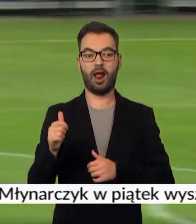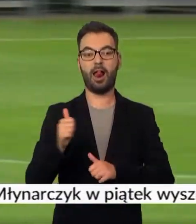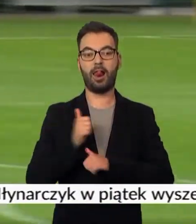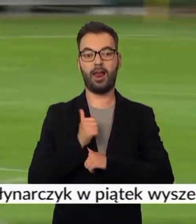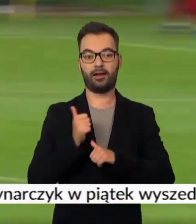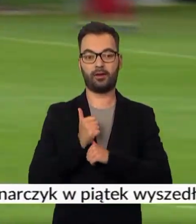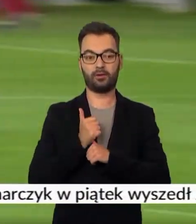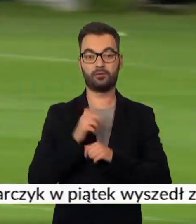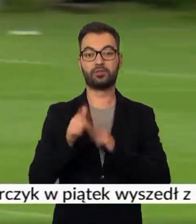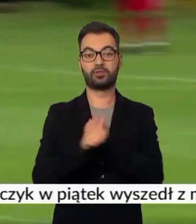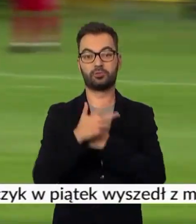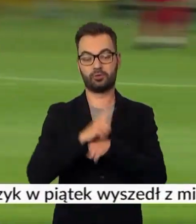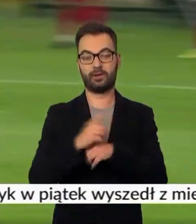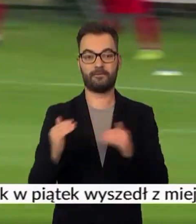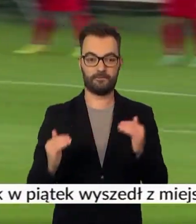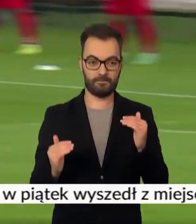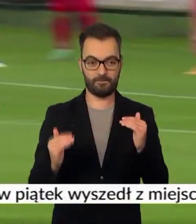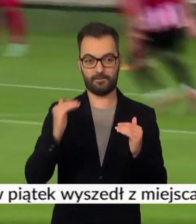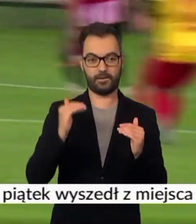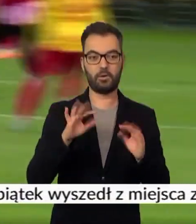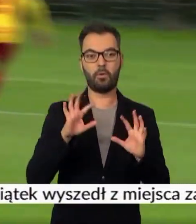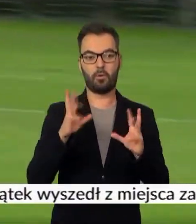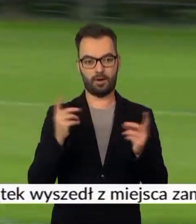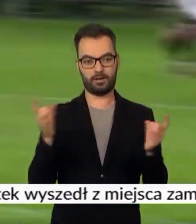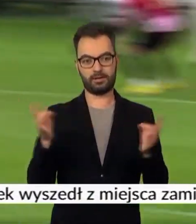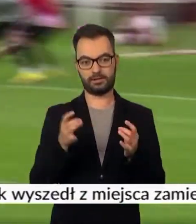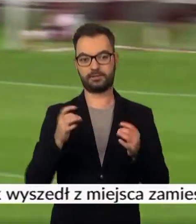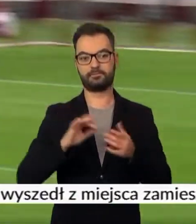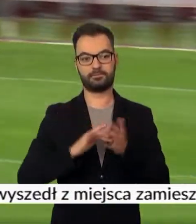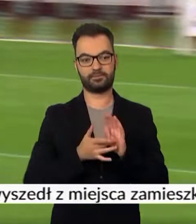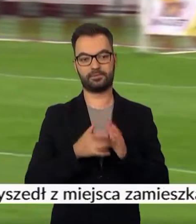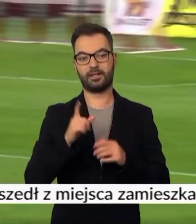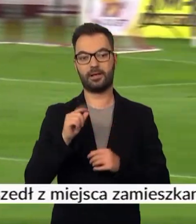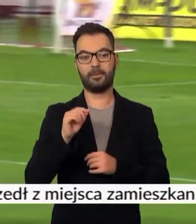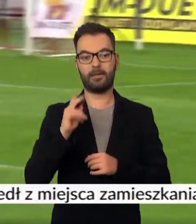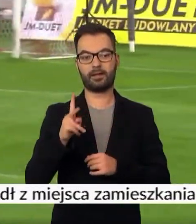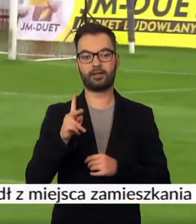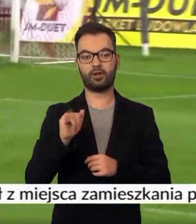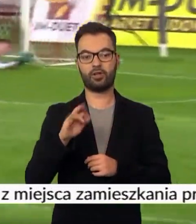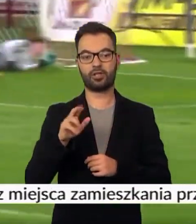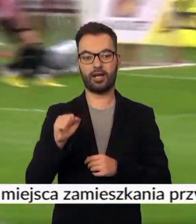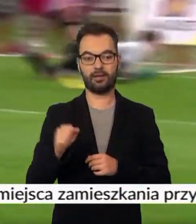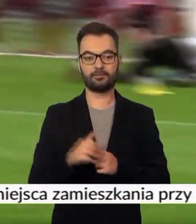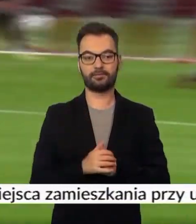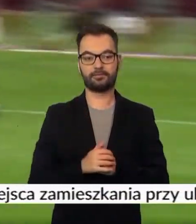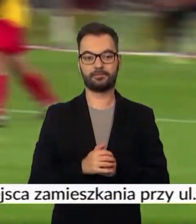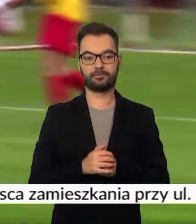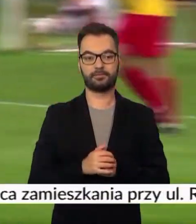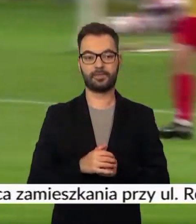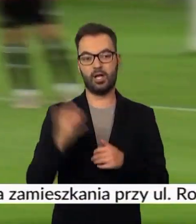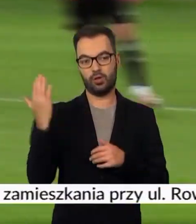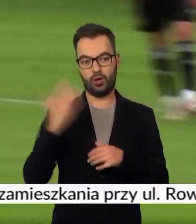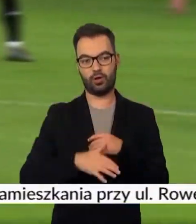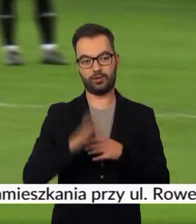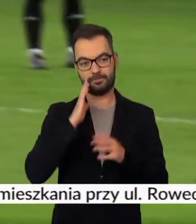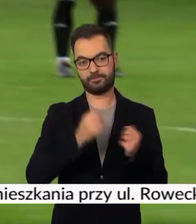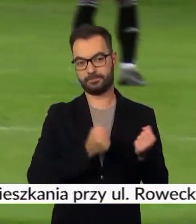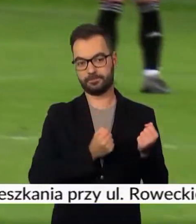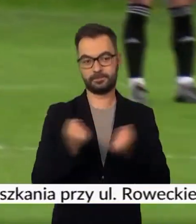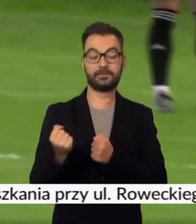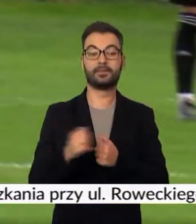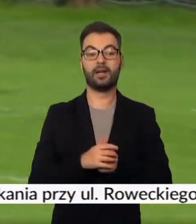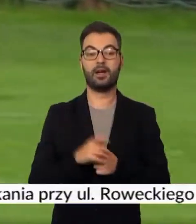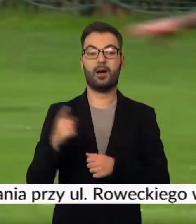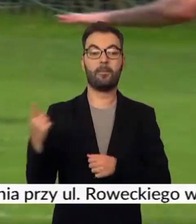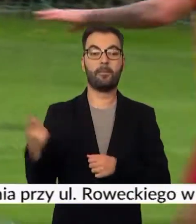w 63 minucie po składnej akcji wykończonej przez Patryka Koziarę. I tak zostało już do końca. Pogoń, mimo